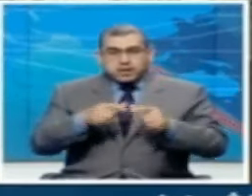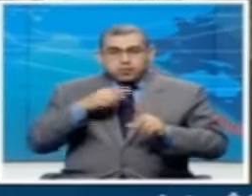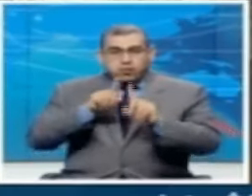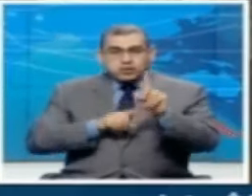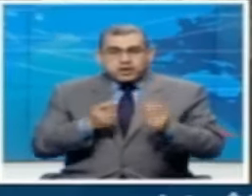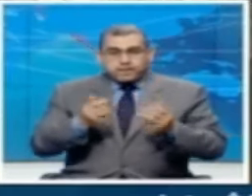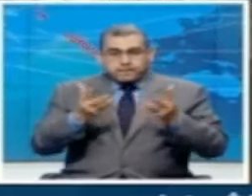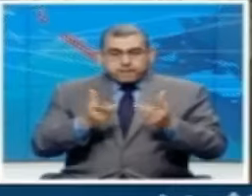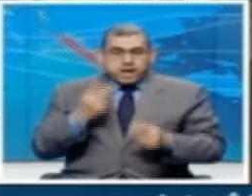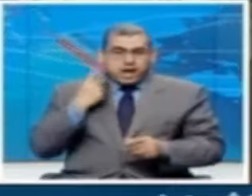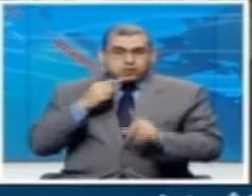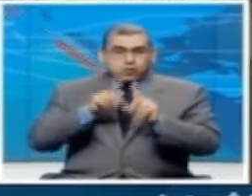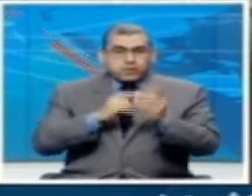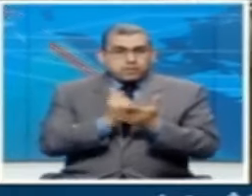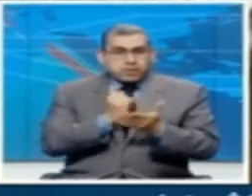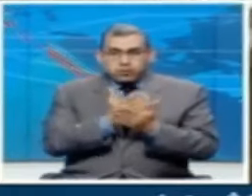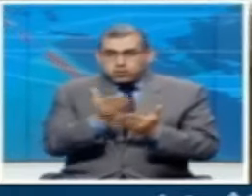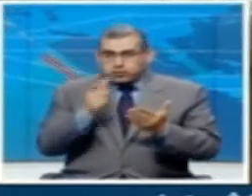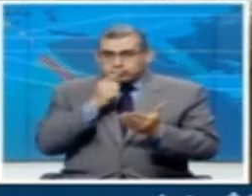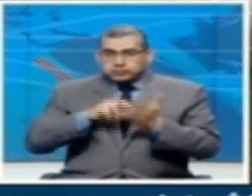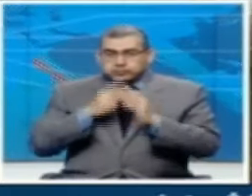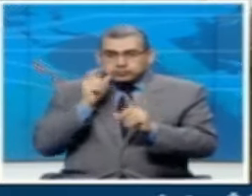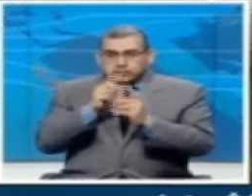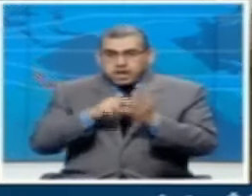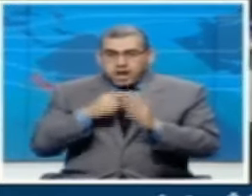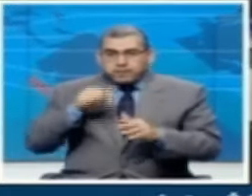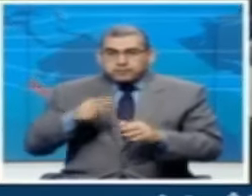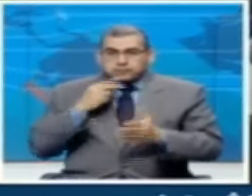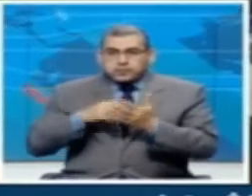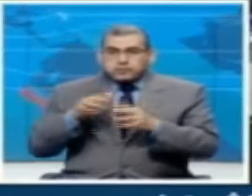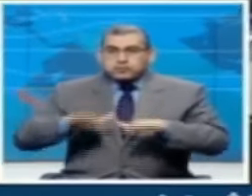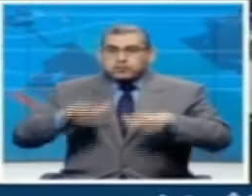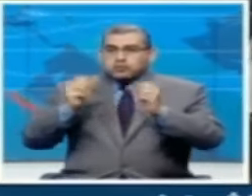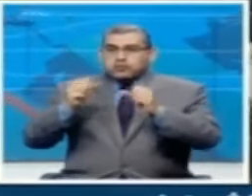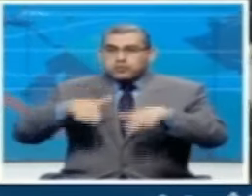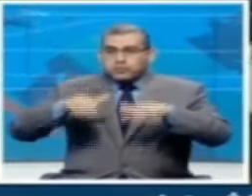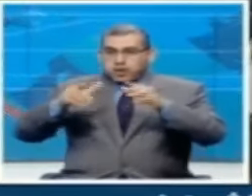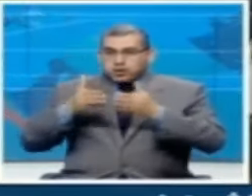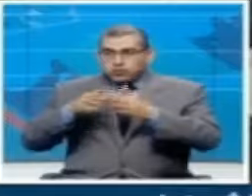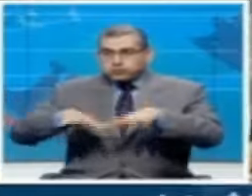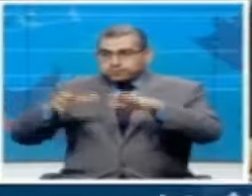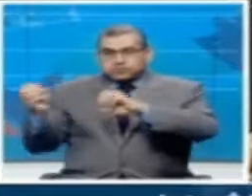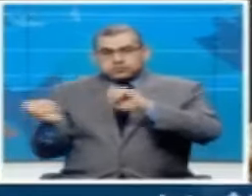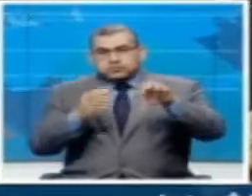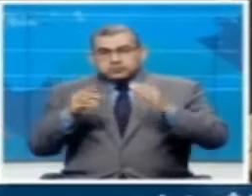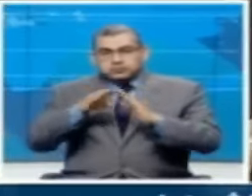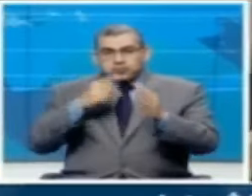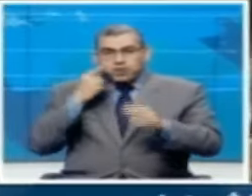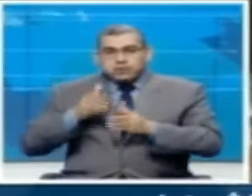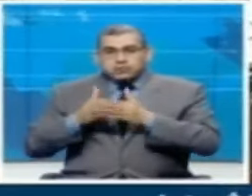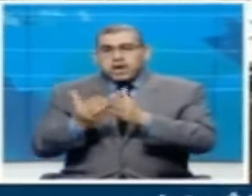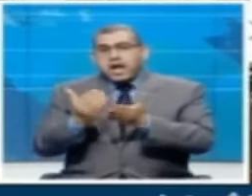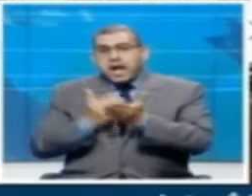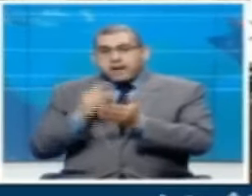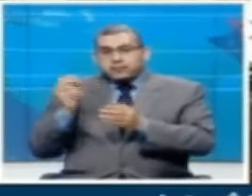الماليه وعدد من المسؤولين لمتابعه موقف حركه البضائع والشحن في الموانئ ومنظومه الشحن المسبق